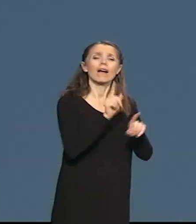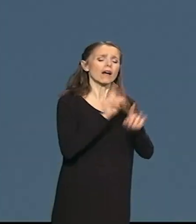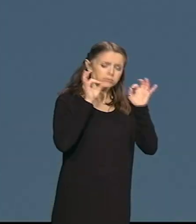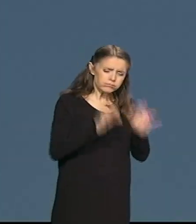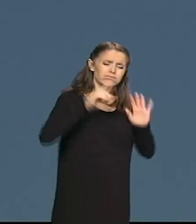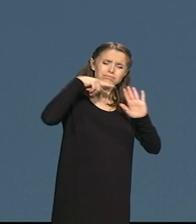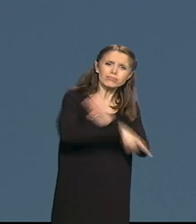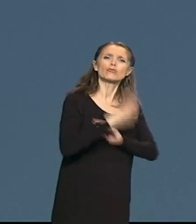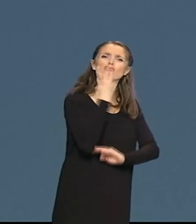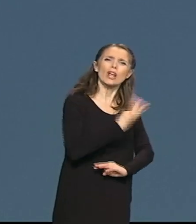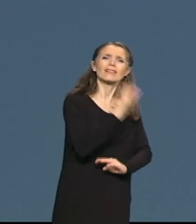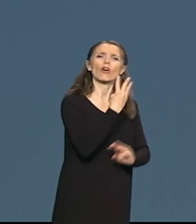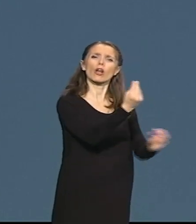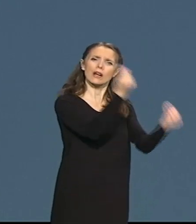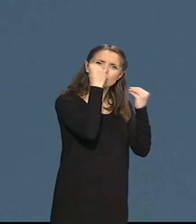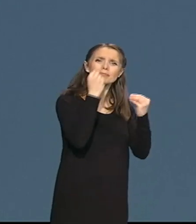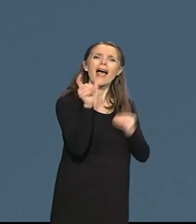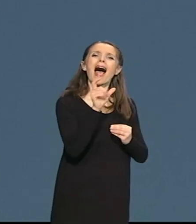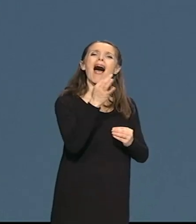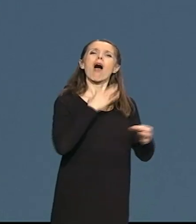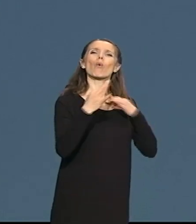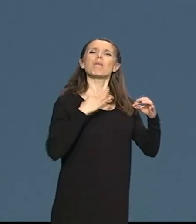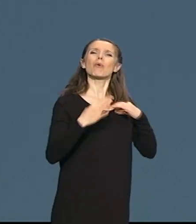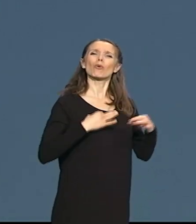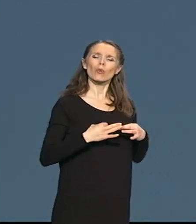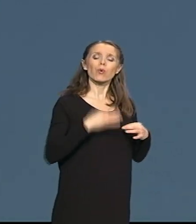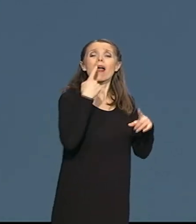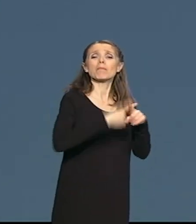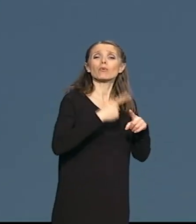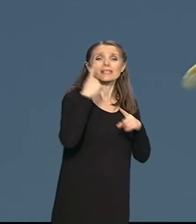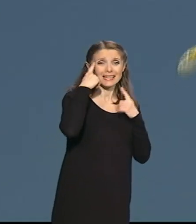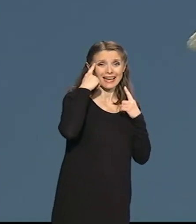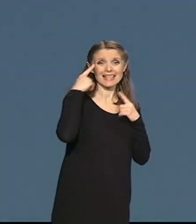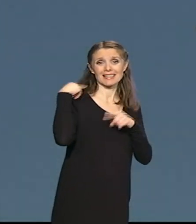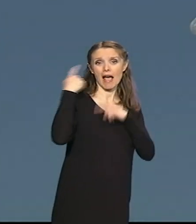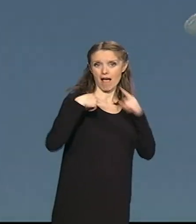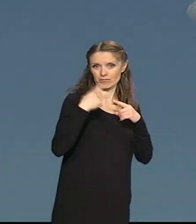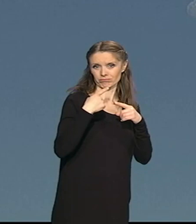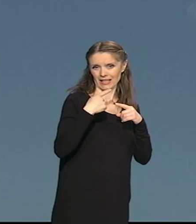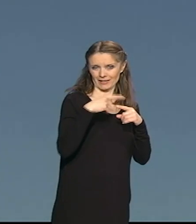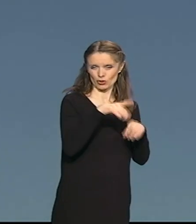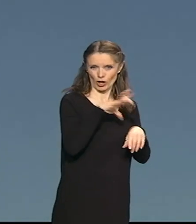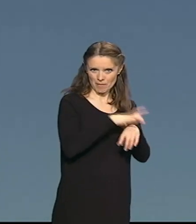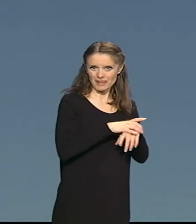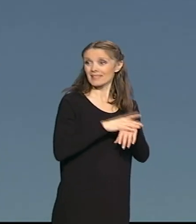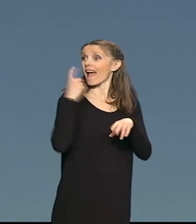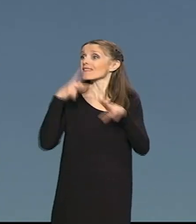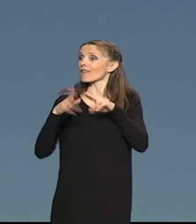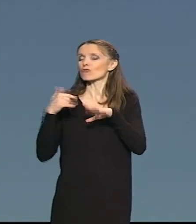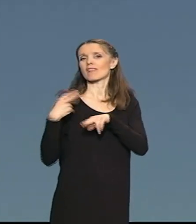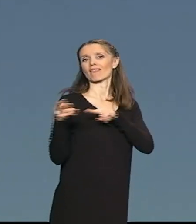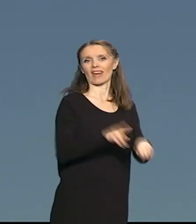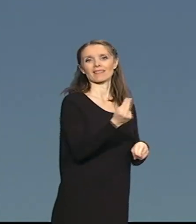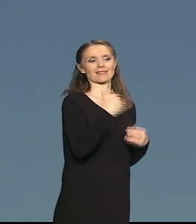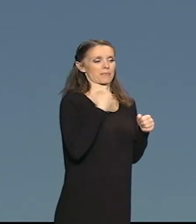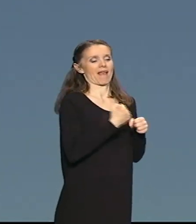kineske medicine. Tako da sad vraćam natrag da sve to radim objedinjeno. I kada ste otišli u